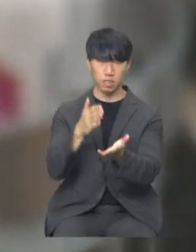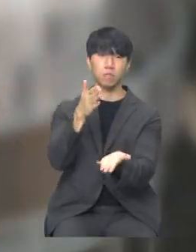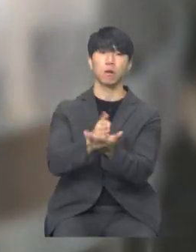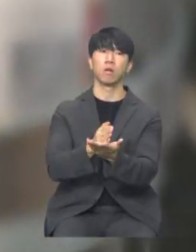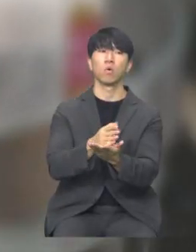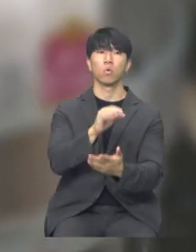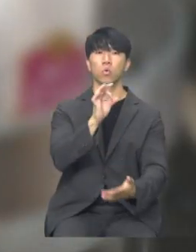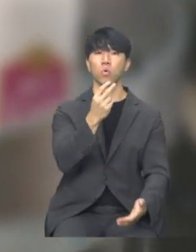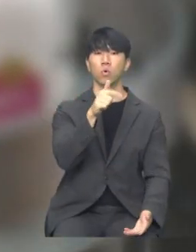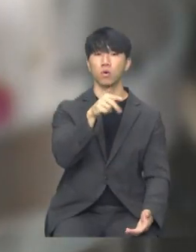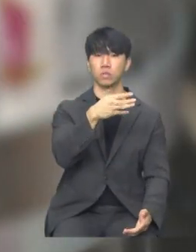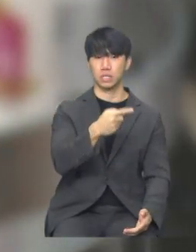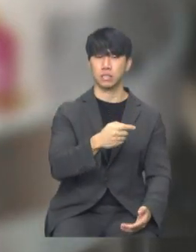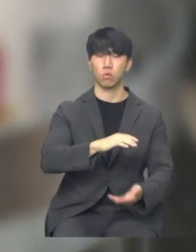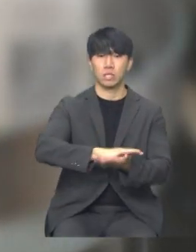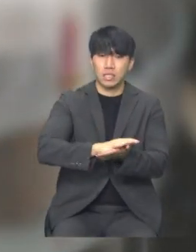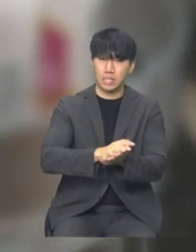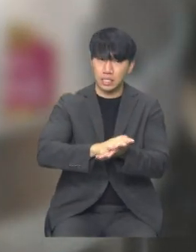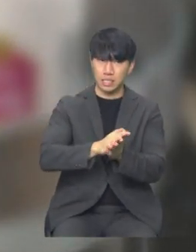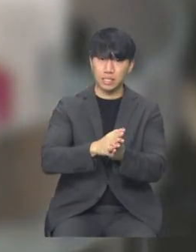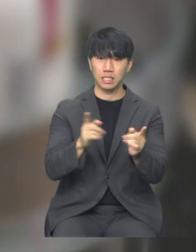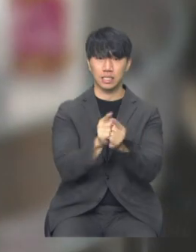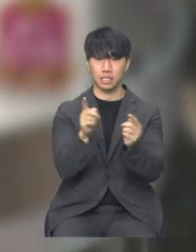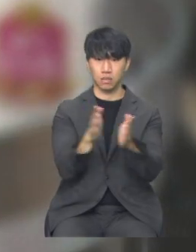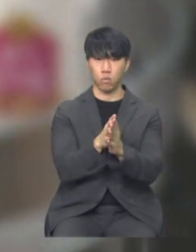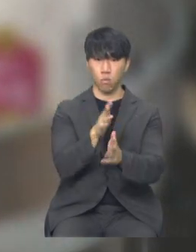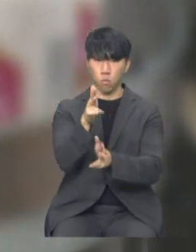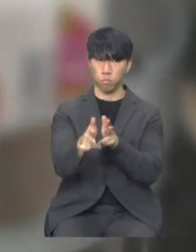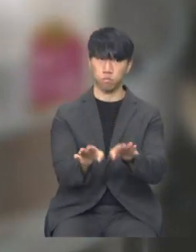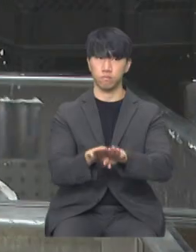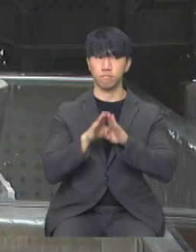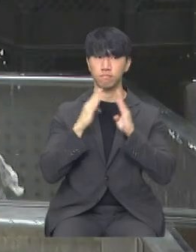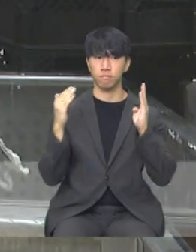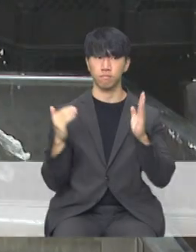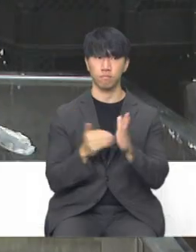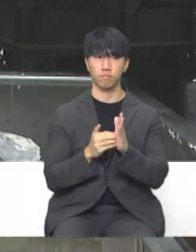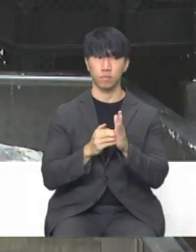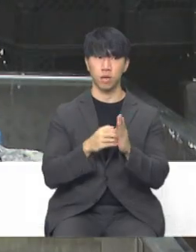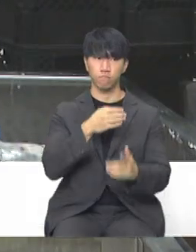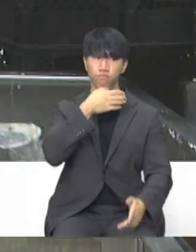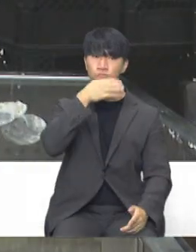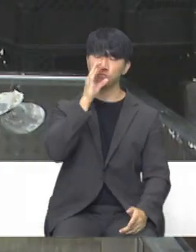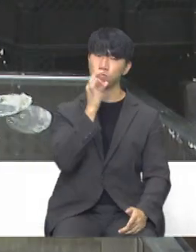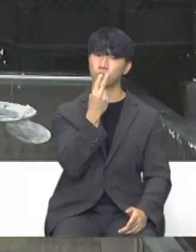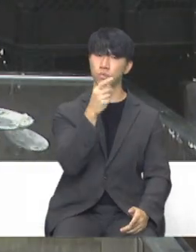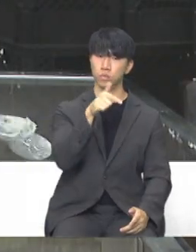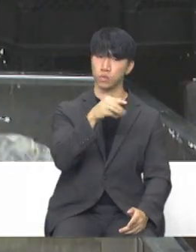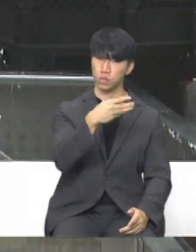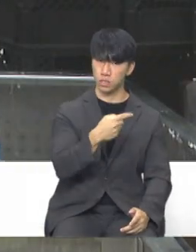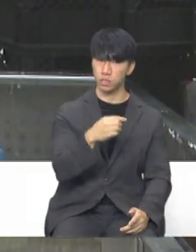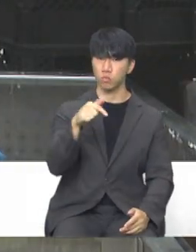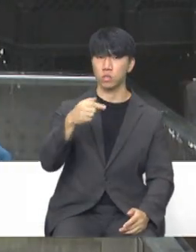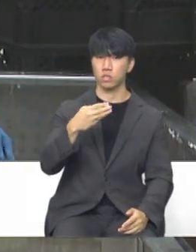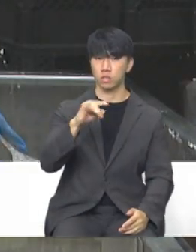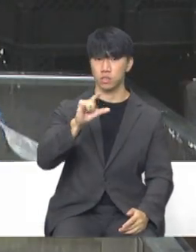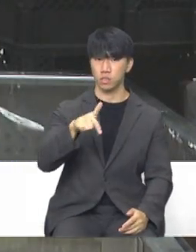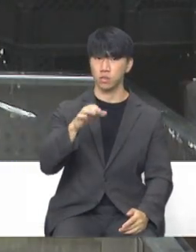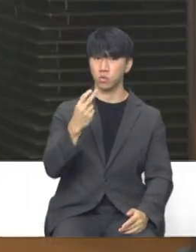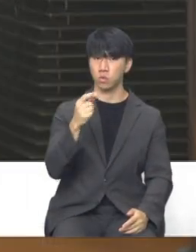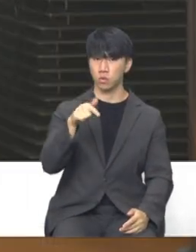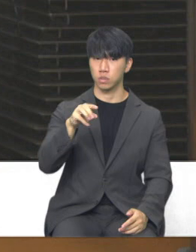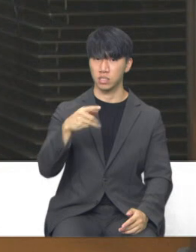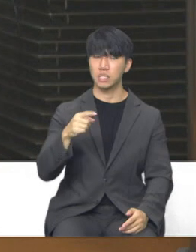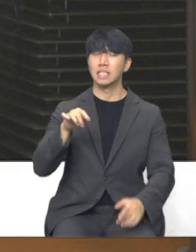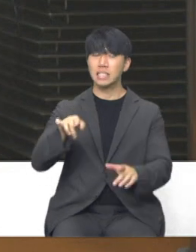가공 기술을 배워와 직접 공장을 차렸습니다. 맛있는 요거트와 그릭 요거트 등 당일 생산한